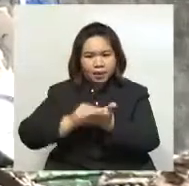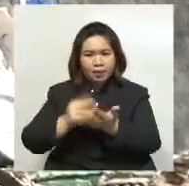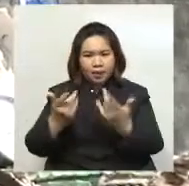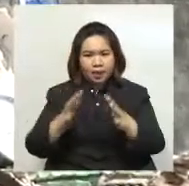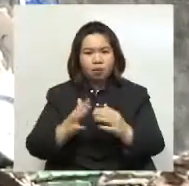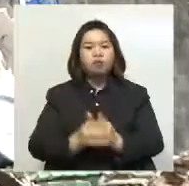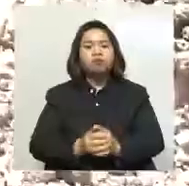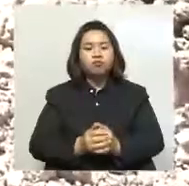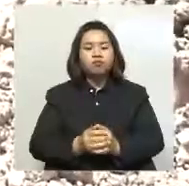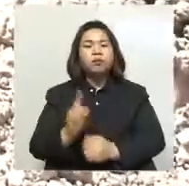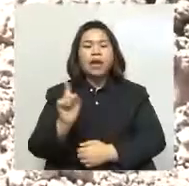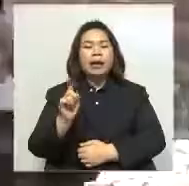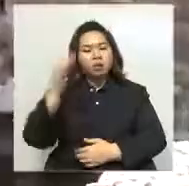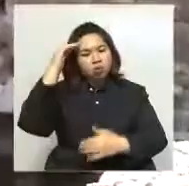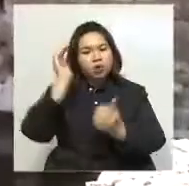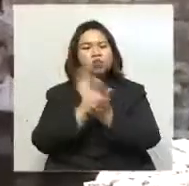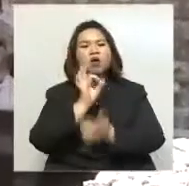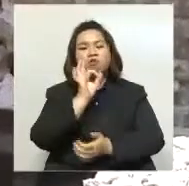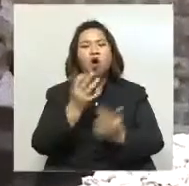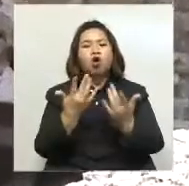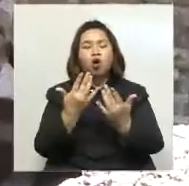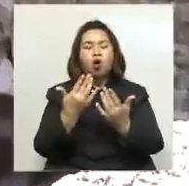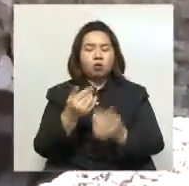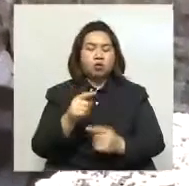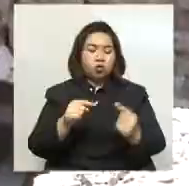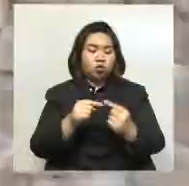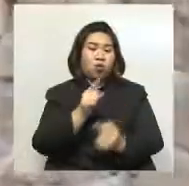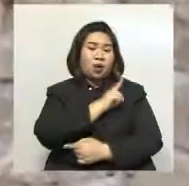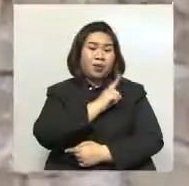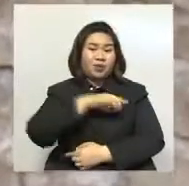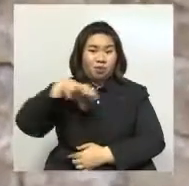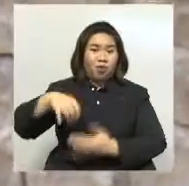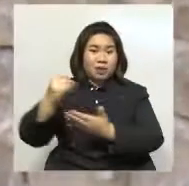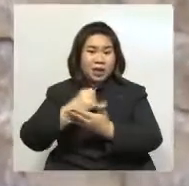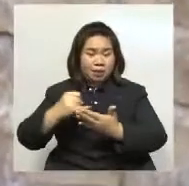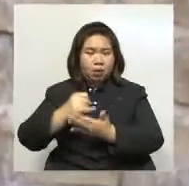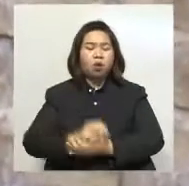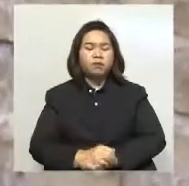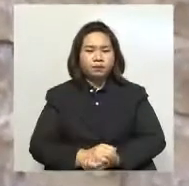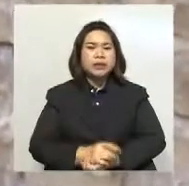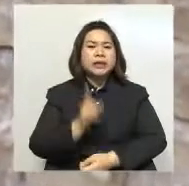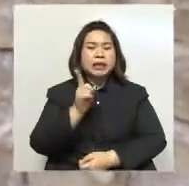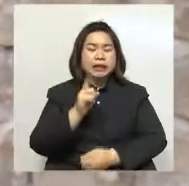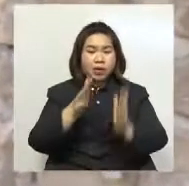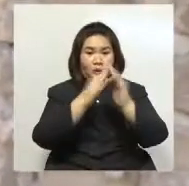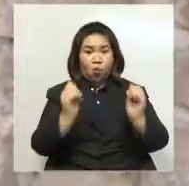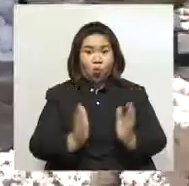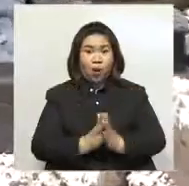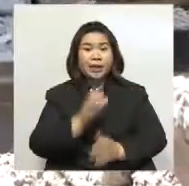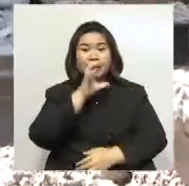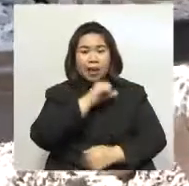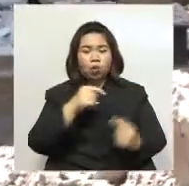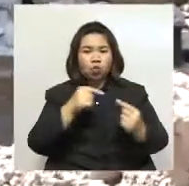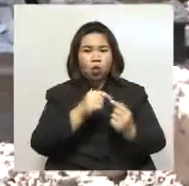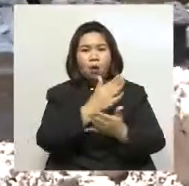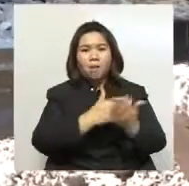ดำเนินคดีค่ะก็ถือว่าเป็นอำนาจของกรมศิลปากรที่จะดำเนินการสำหรับวัดเก่าแก่ที่อยู่ในพื้นที่สำนักงานเขตบางกอก